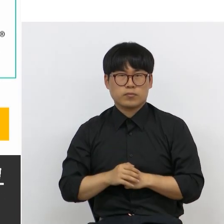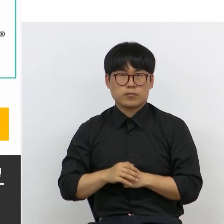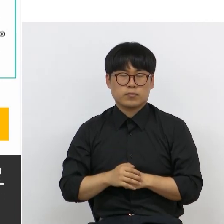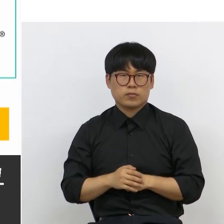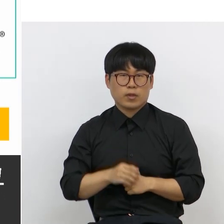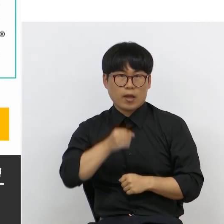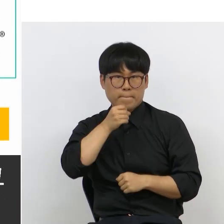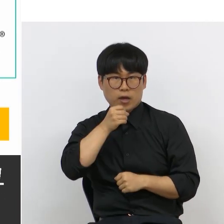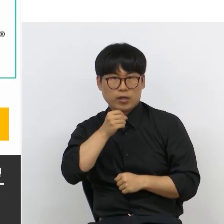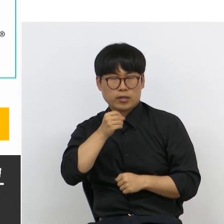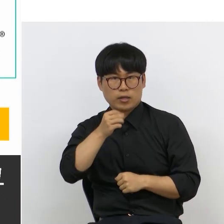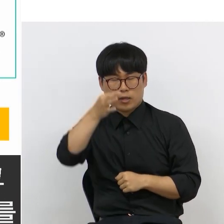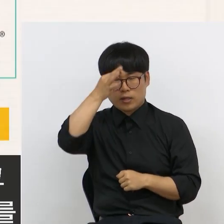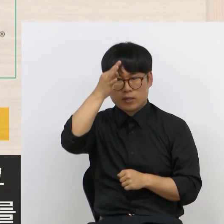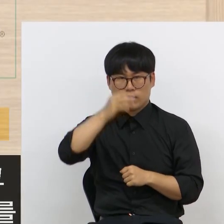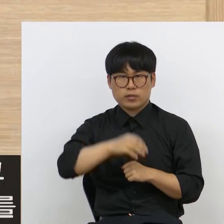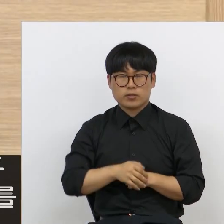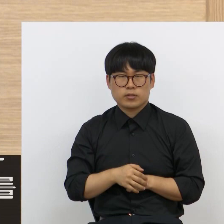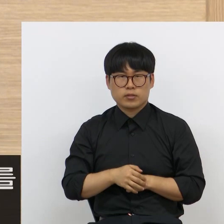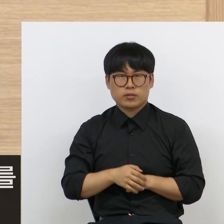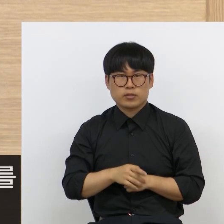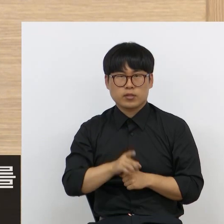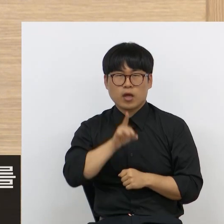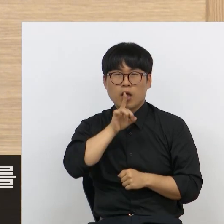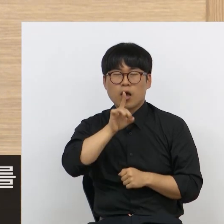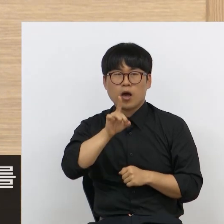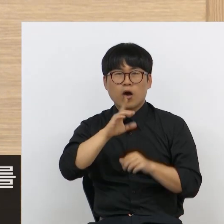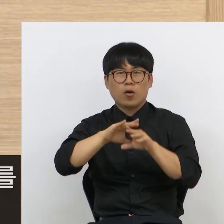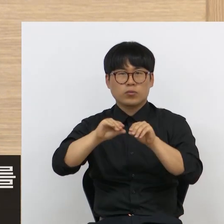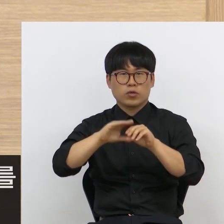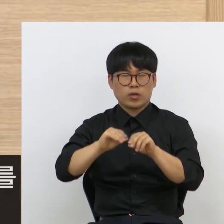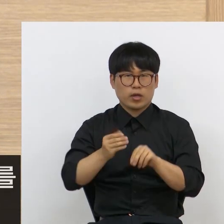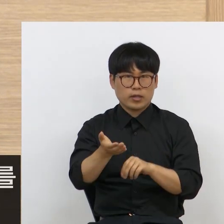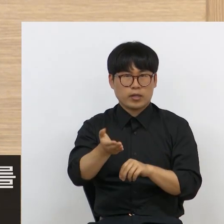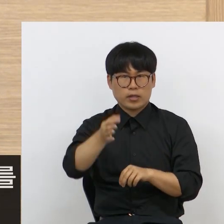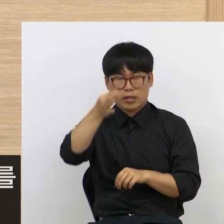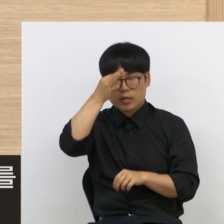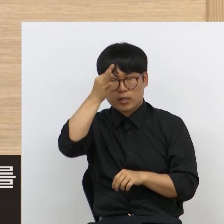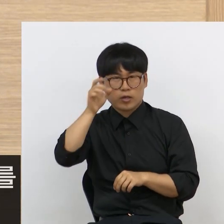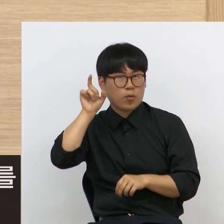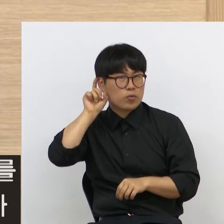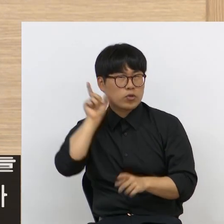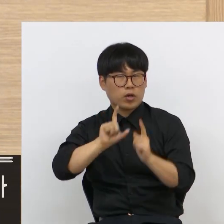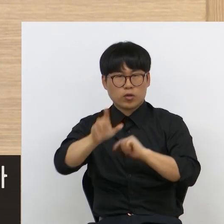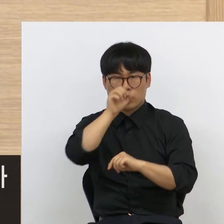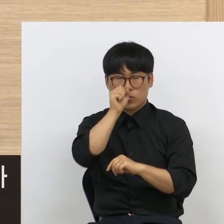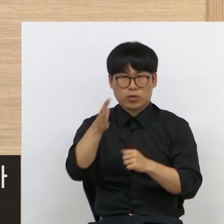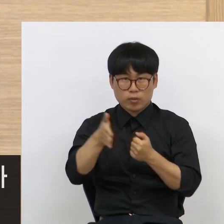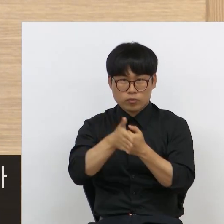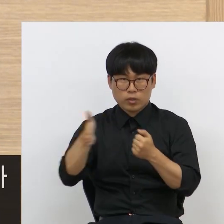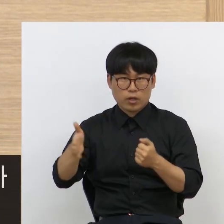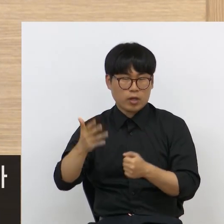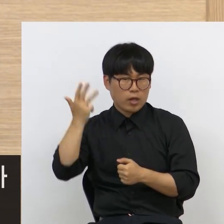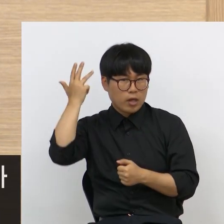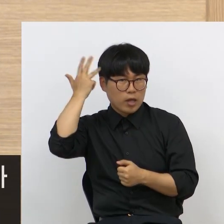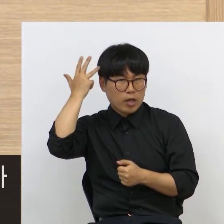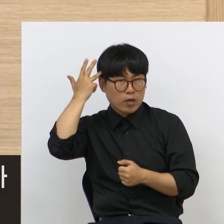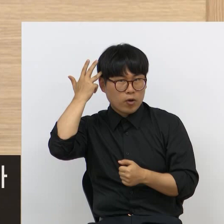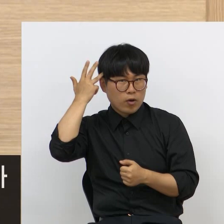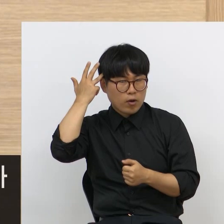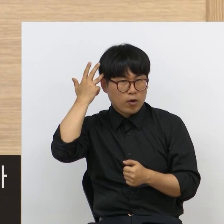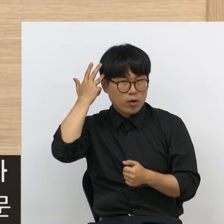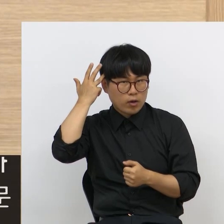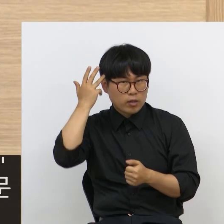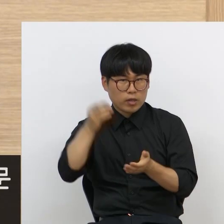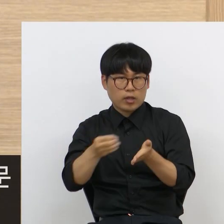마이크의 기술이라든지 그다음에 어음 처리하는 전 단계의 이런 기술은 보청기가 훨씬 뛰어나기 때문에 그것들이 인공화호 쪽에 지금